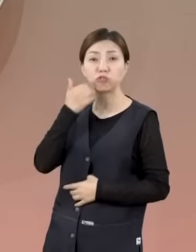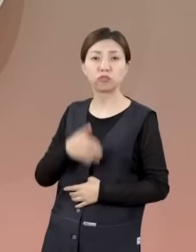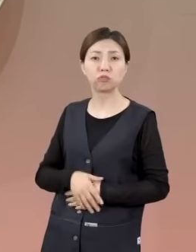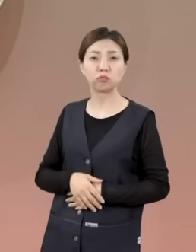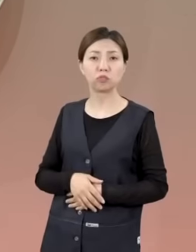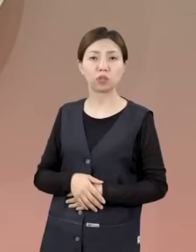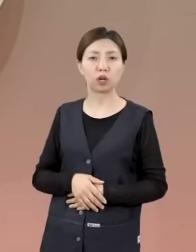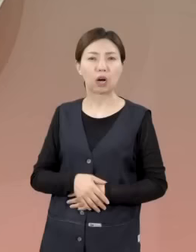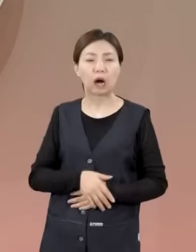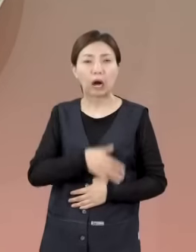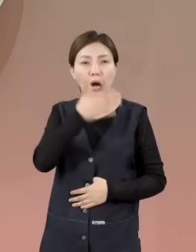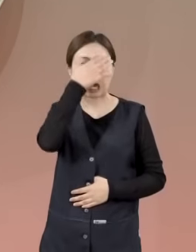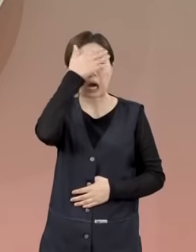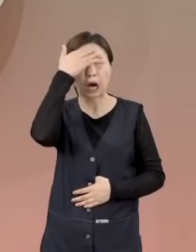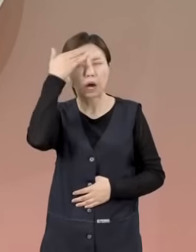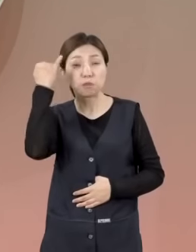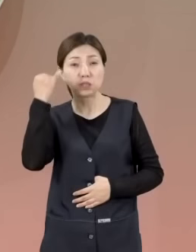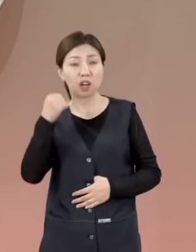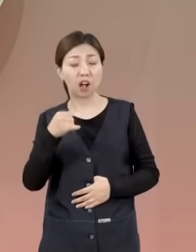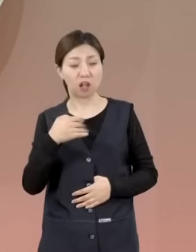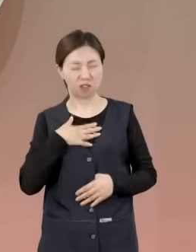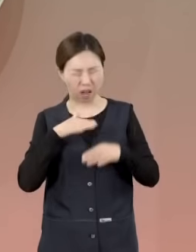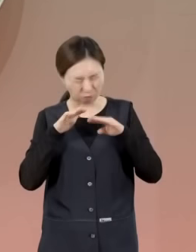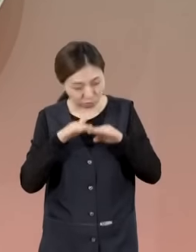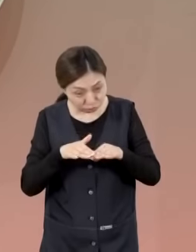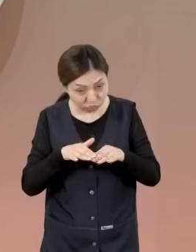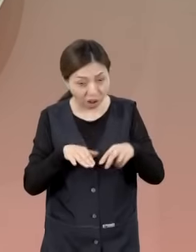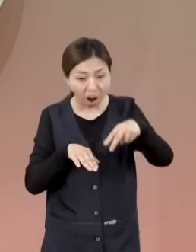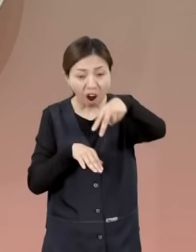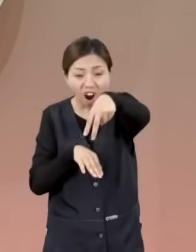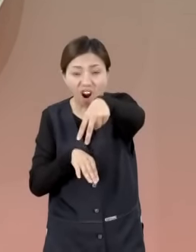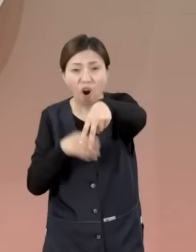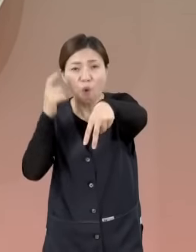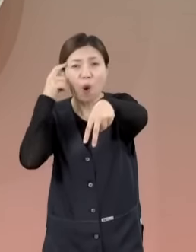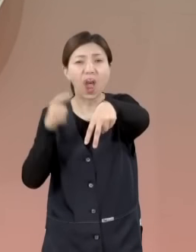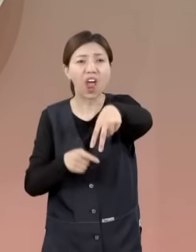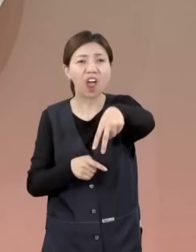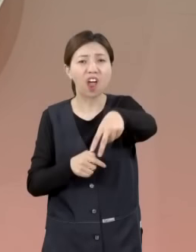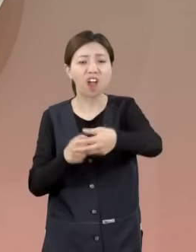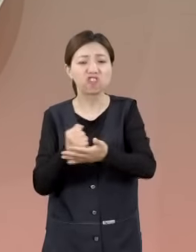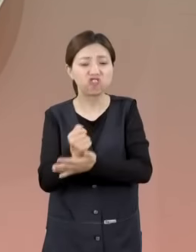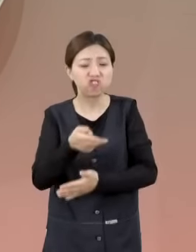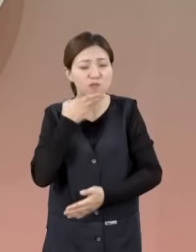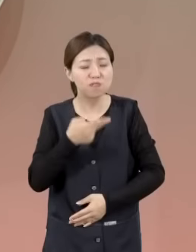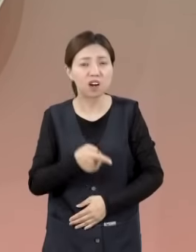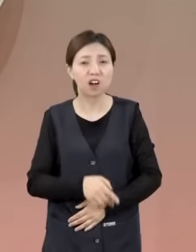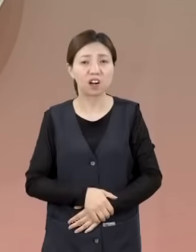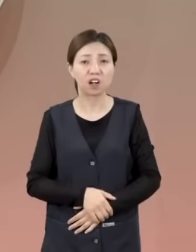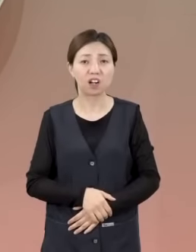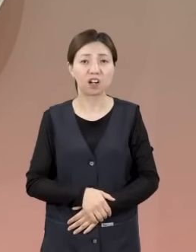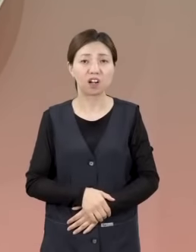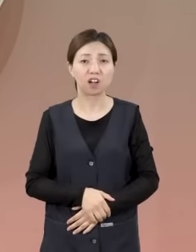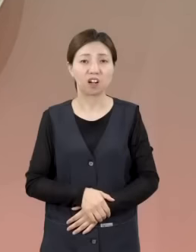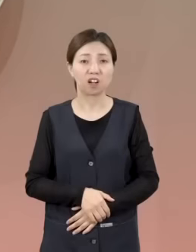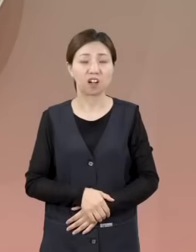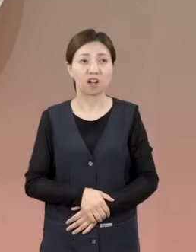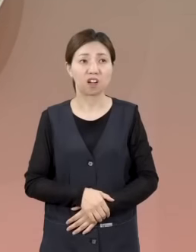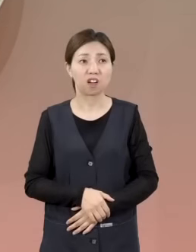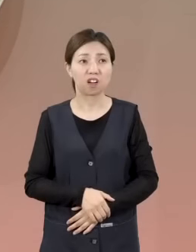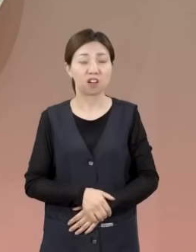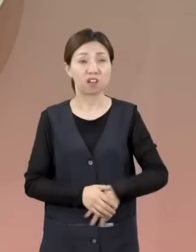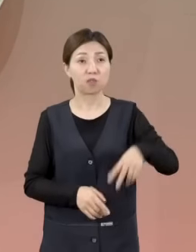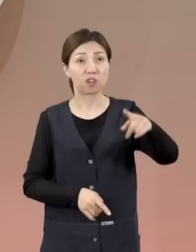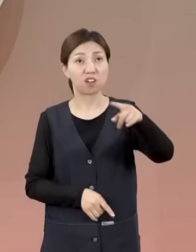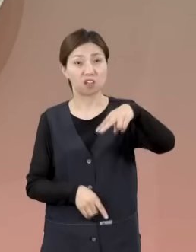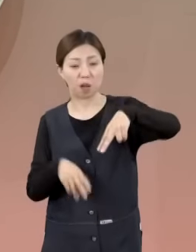어머어머 뭐야 이렇게 봤는데 웬 할머니께서 남 기도하는데 왜 부정타